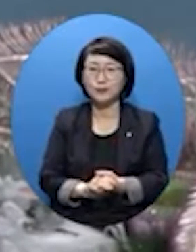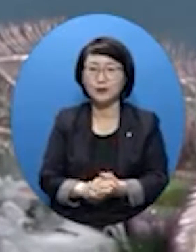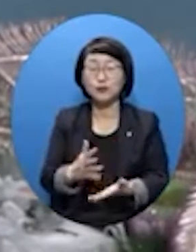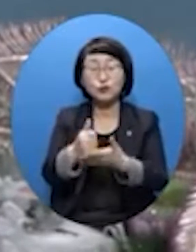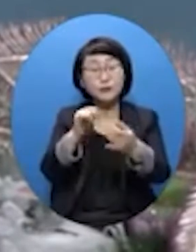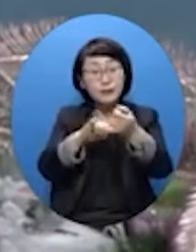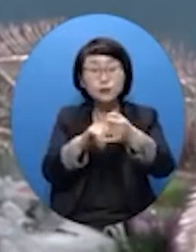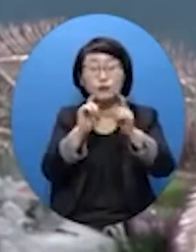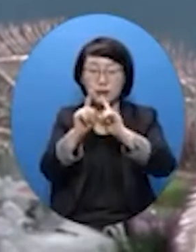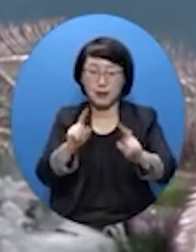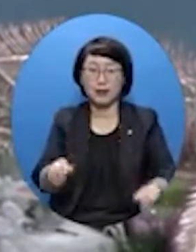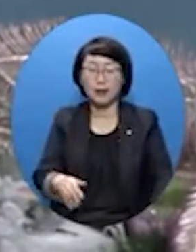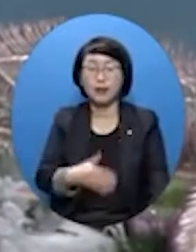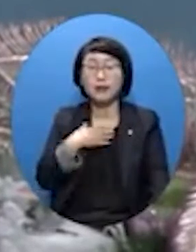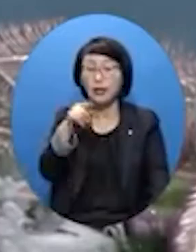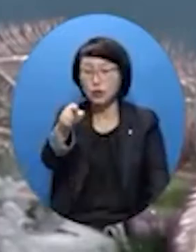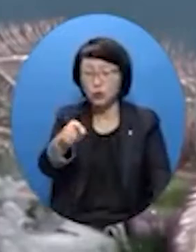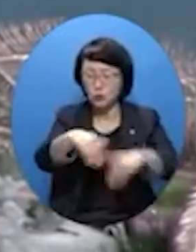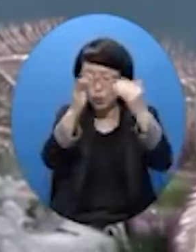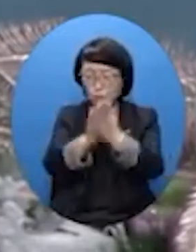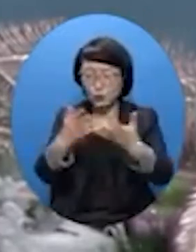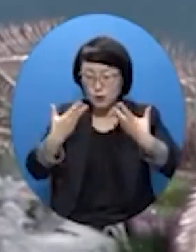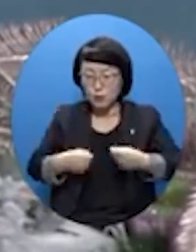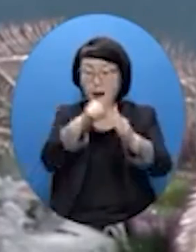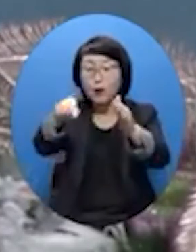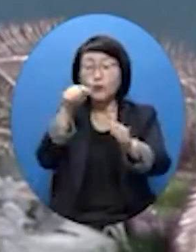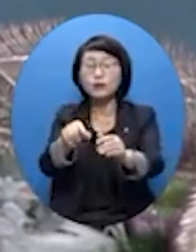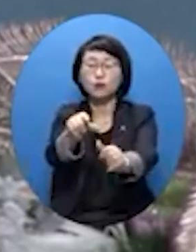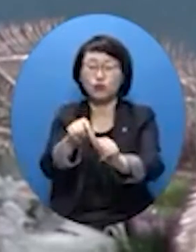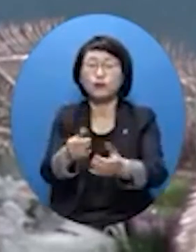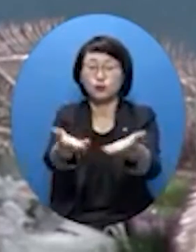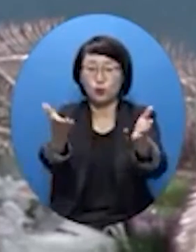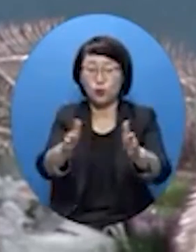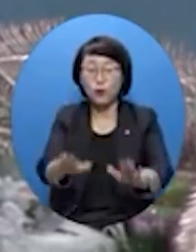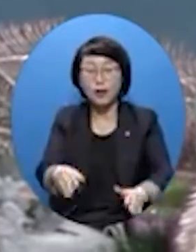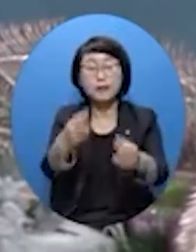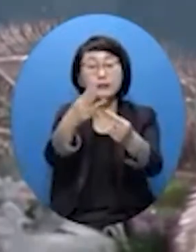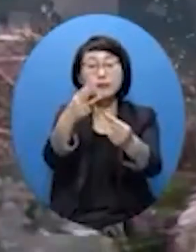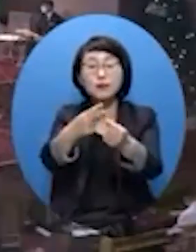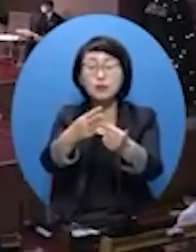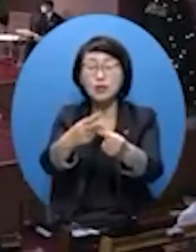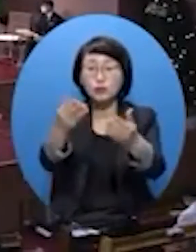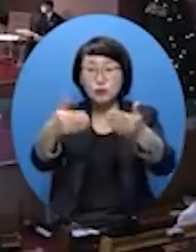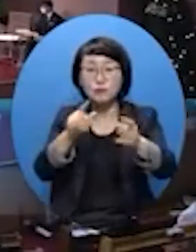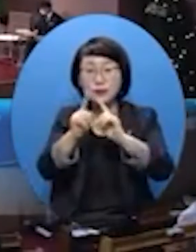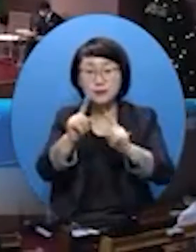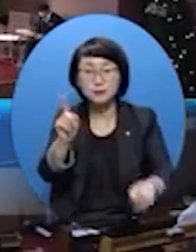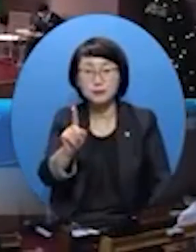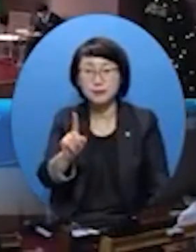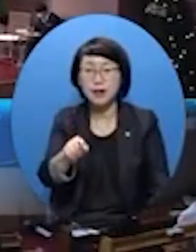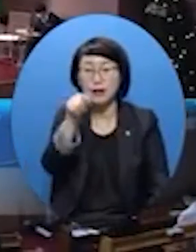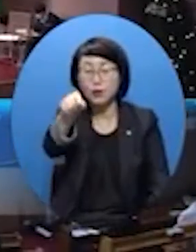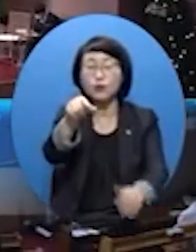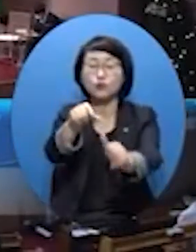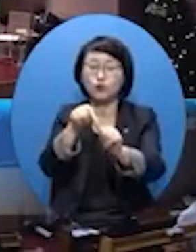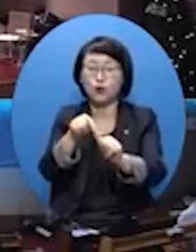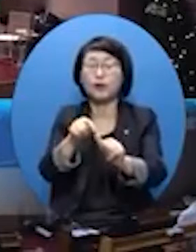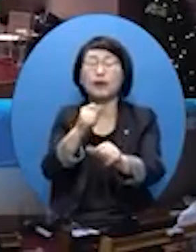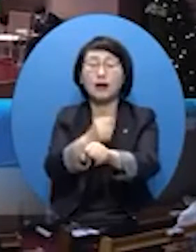주님 약속하셨습니다. 내가 너를 모든 절망 가운데서 구원하리라. 오늘 세 번째 우리에게 주신 말씀입니다. 너를